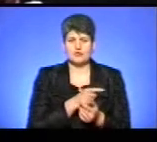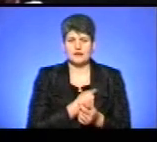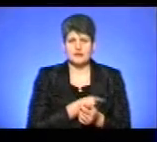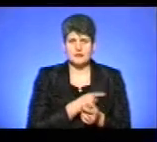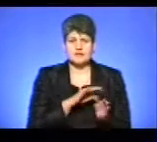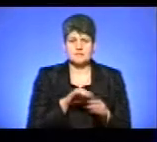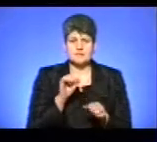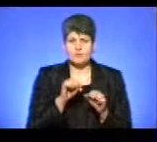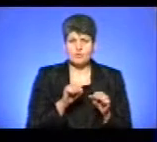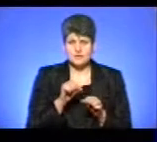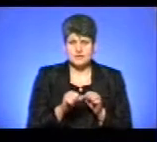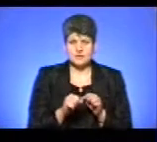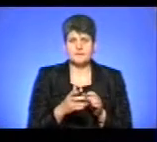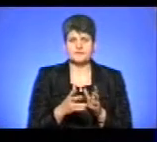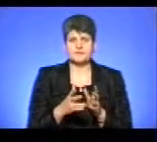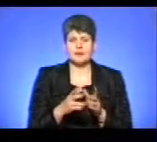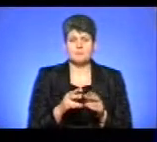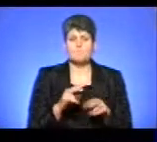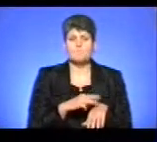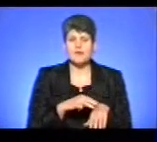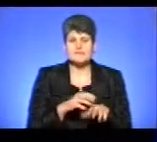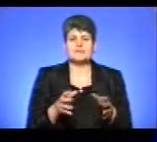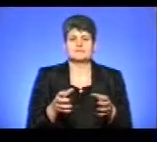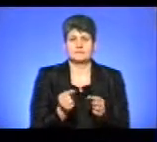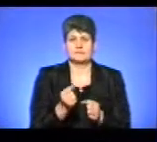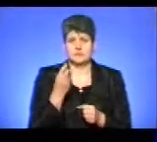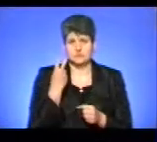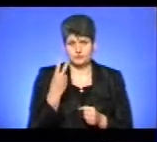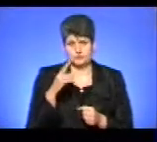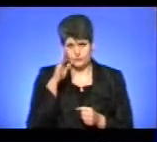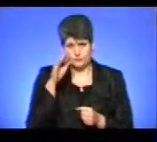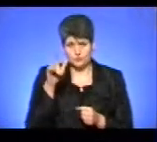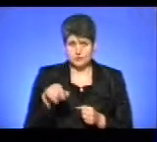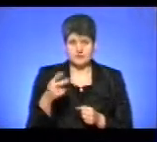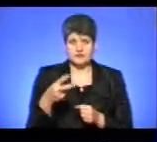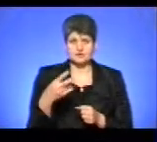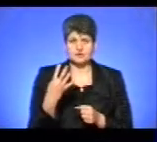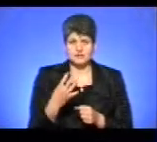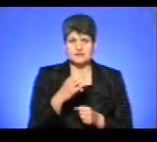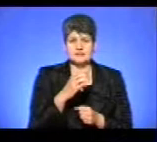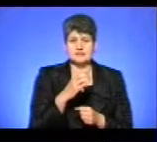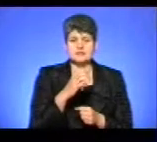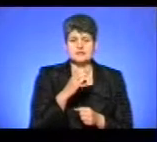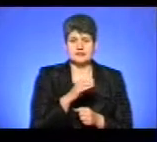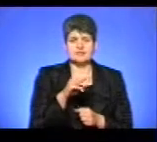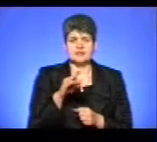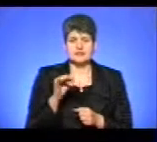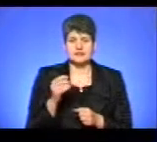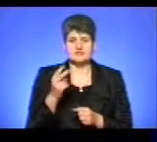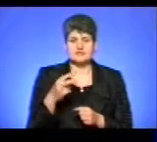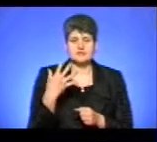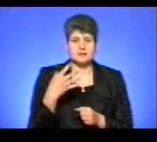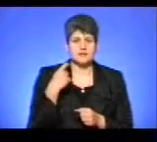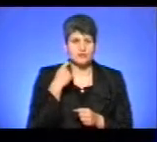Відразу після побиття Віталія поліція затримала 2 підозрюваних у скоєнні злочину – 24-річного Сергія Терендеха і